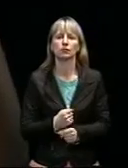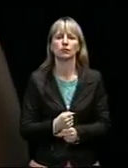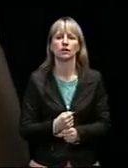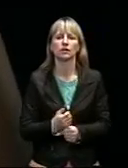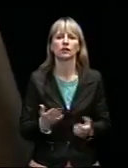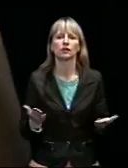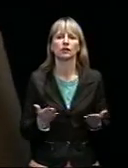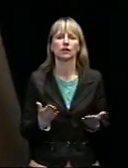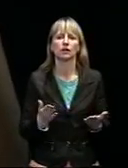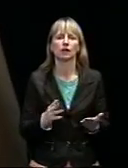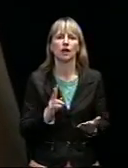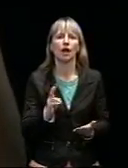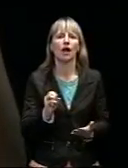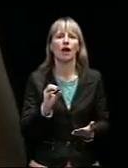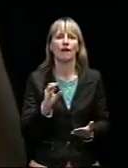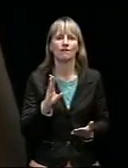такі кавер-проєкти,